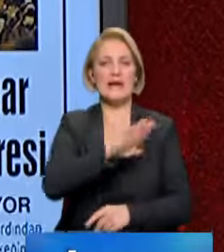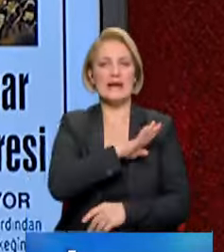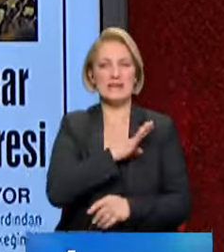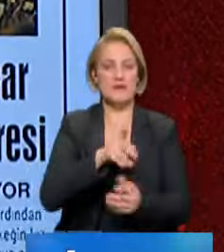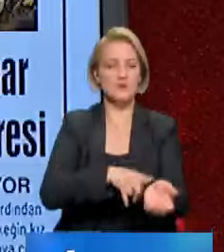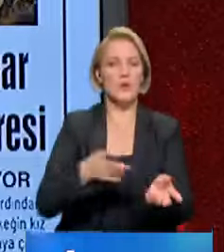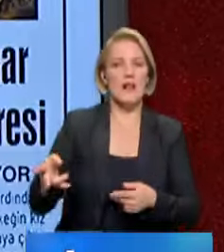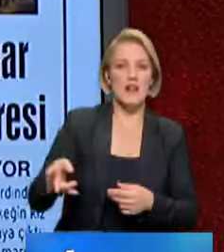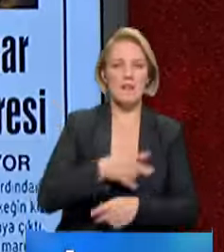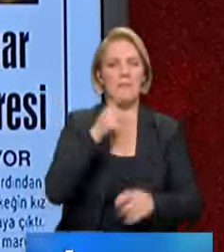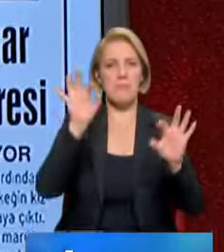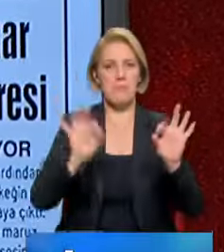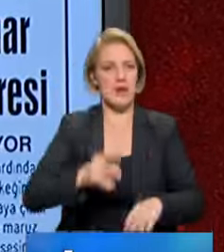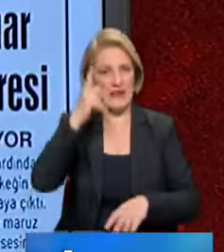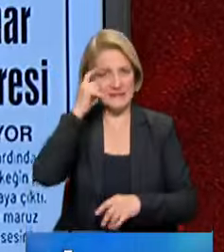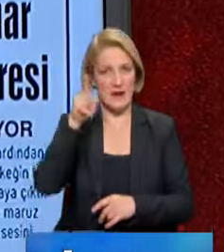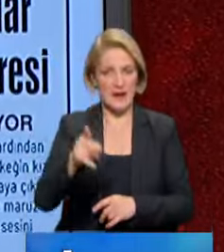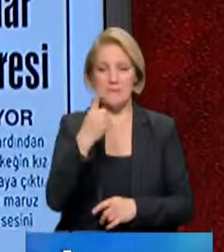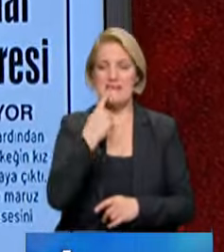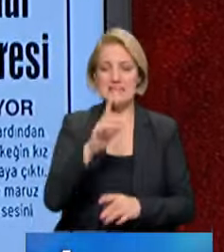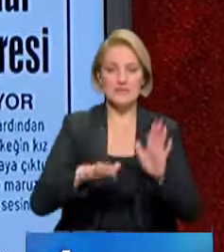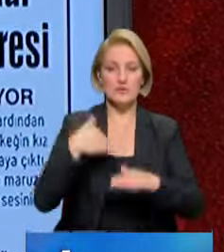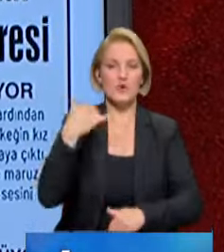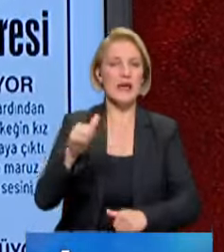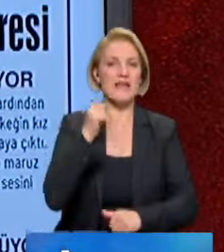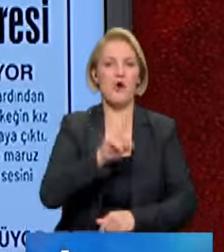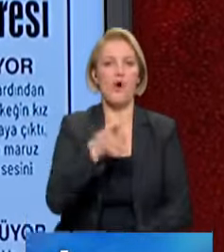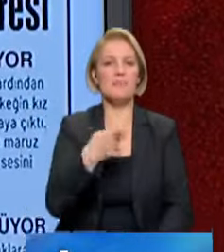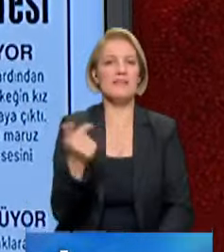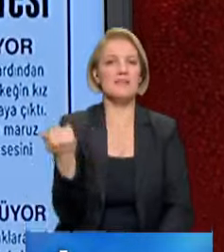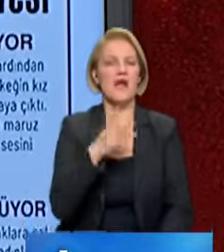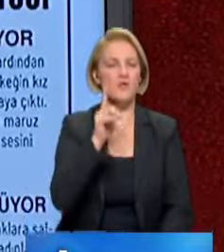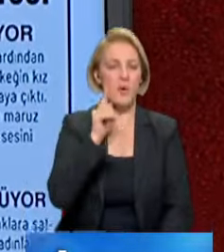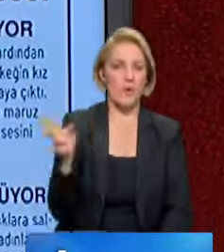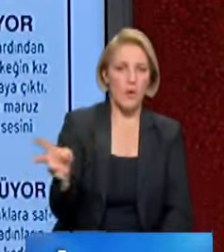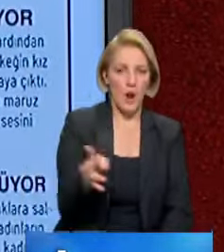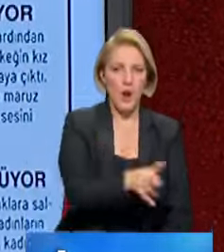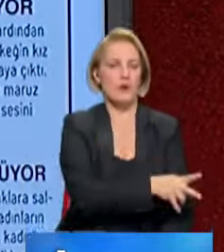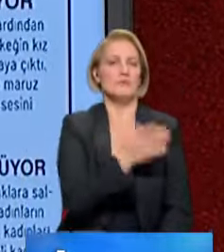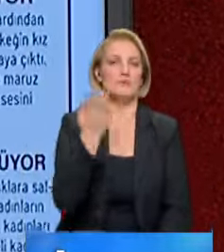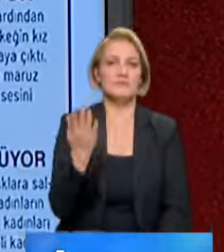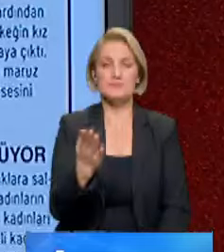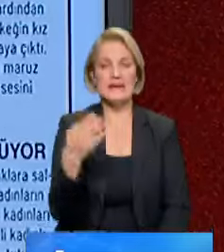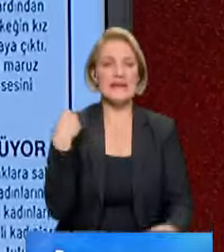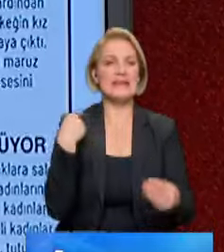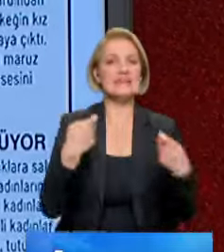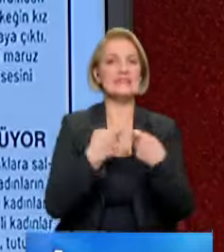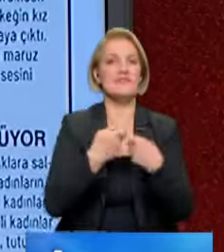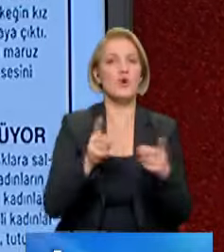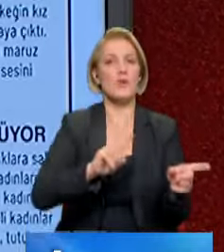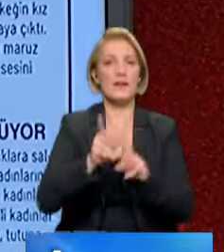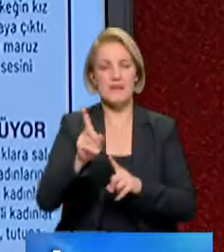işgal ve soykırım saldırılarına başlayan İsrail, bir yıl sonra geride on binlerce ölü ve büyük bir yıkım bıraktı. Yeni savaş